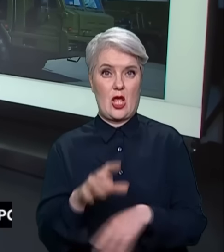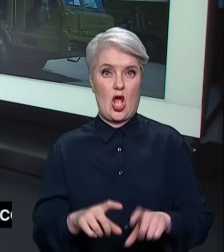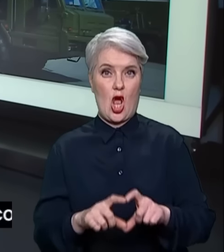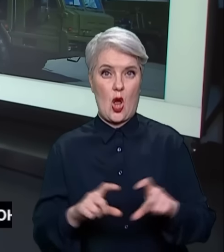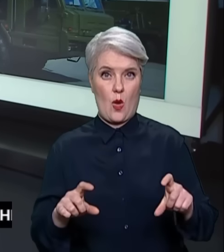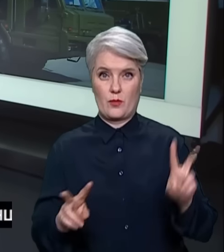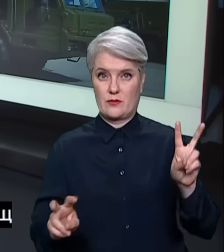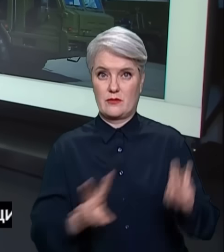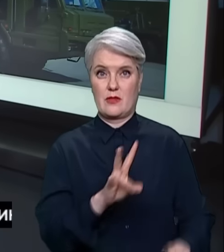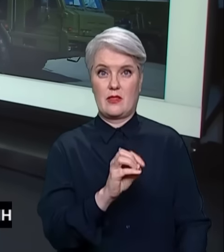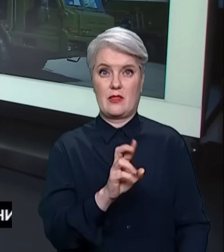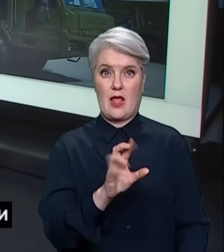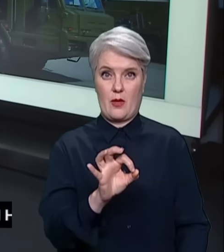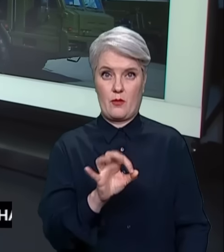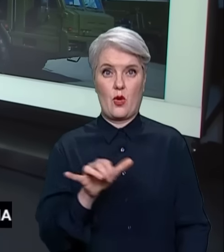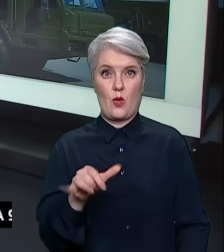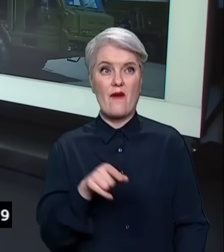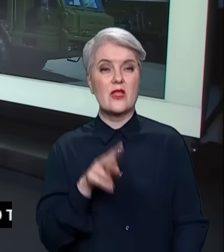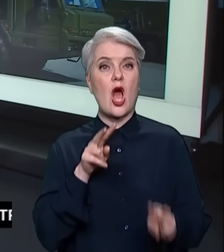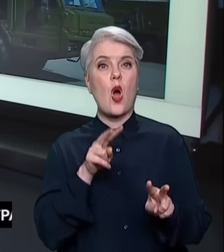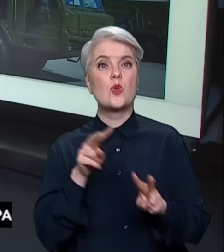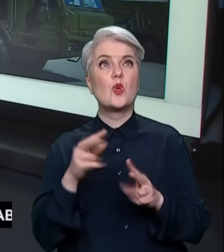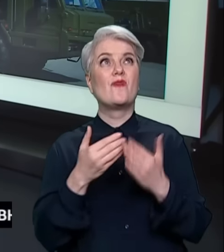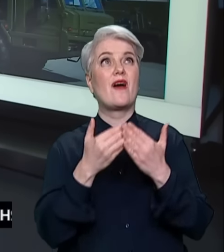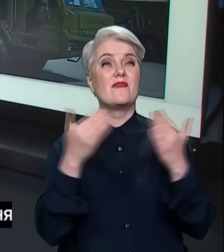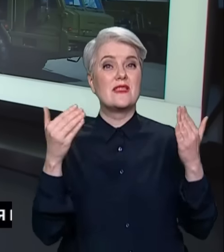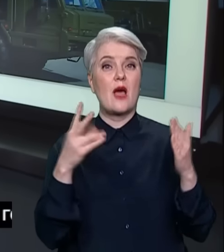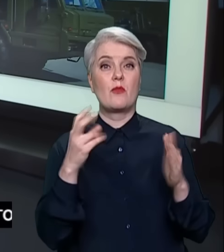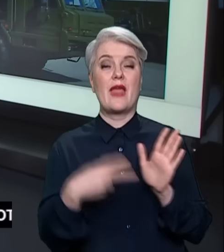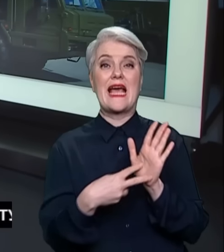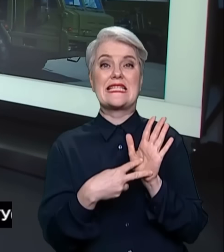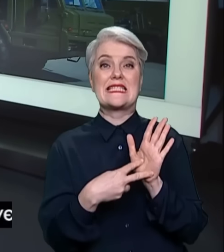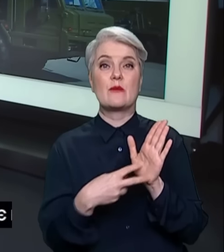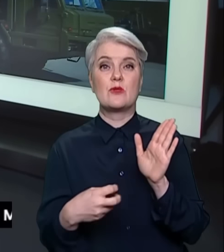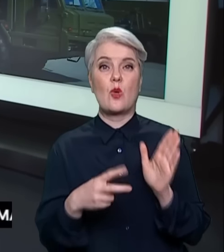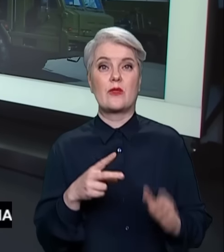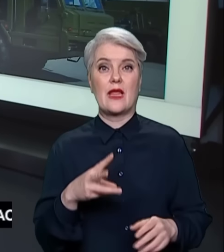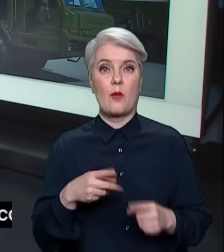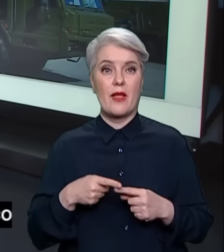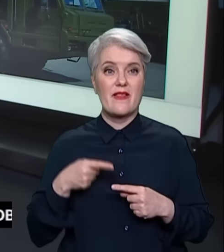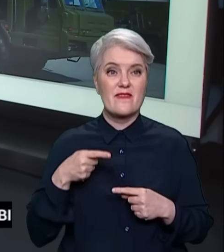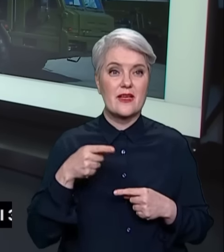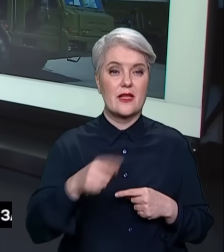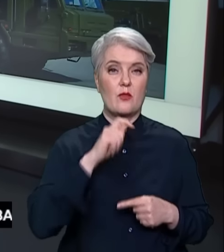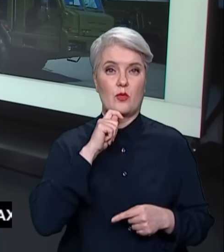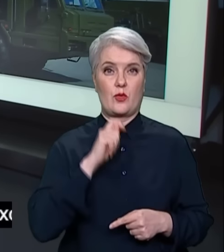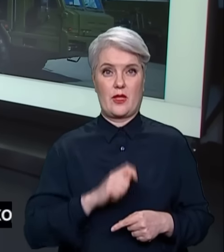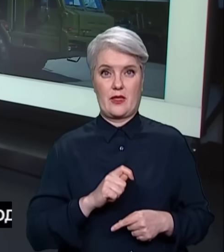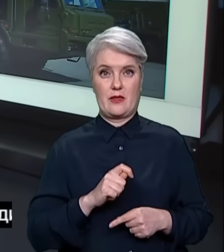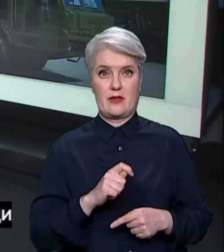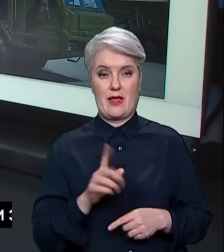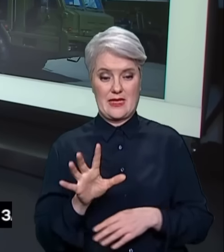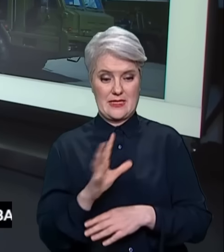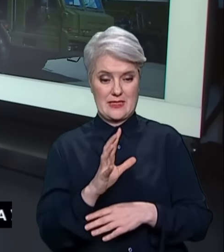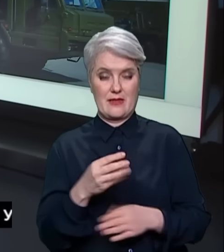контролював небо на 700 кілометрів вглиб України. Про це Суспільному повідомили власні джерела. РЛС вартістю